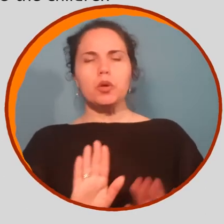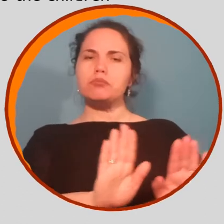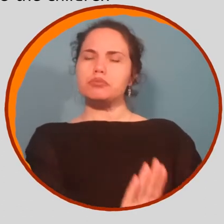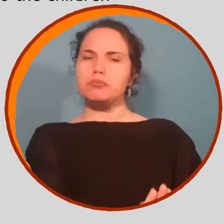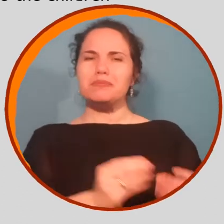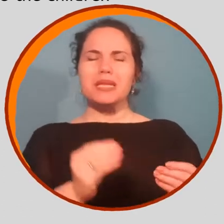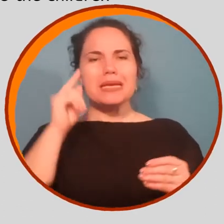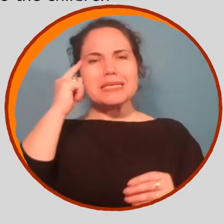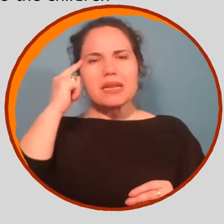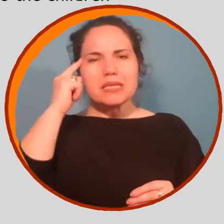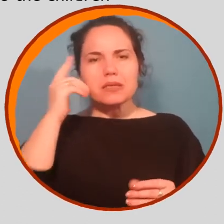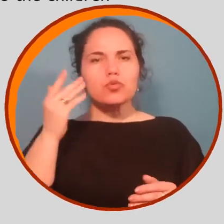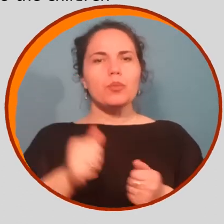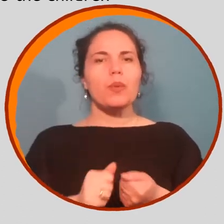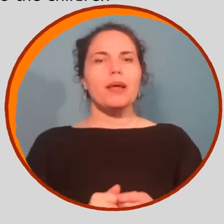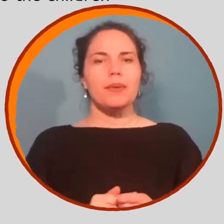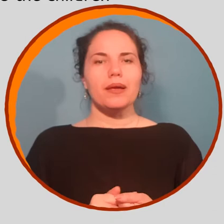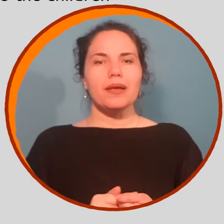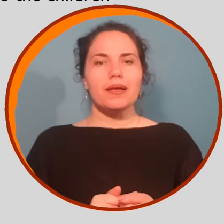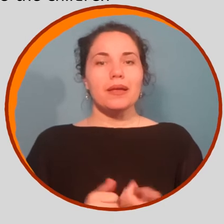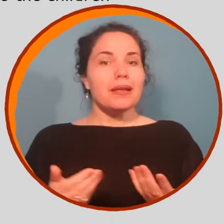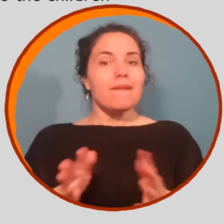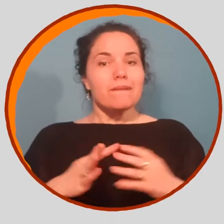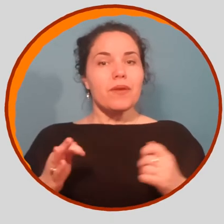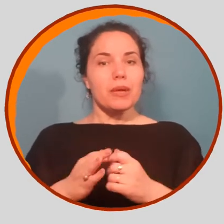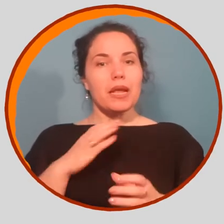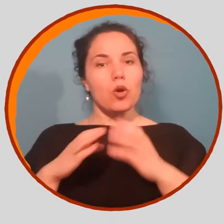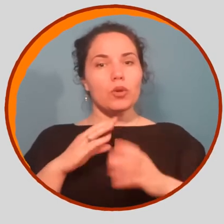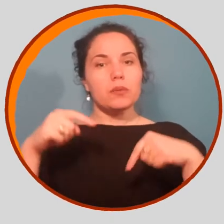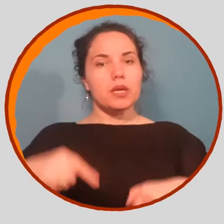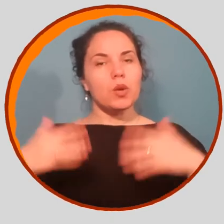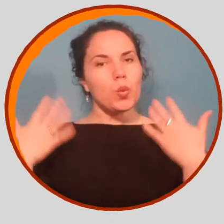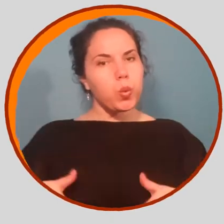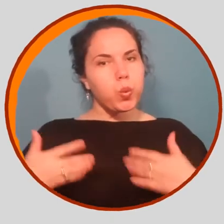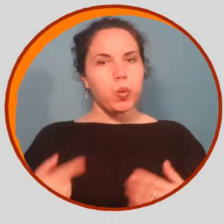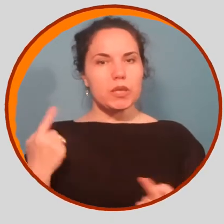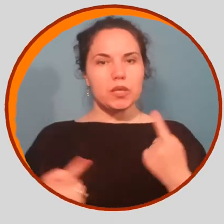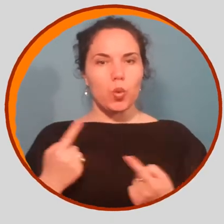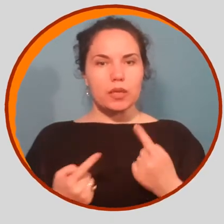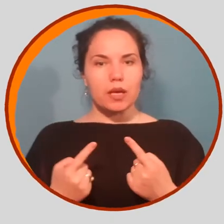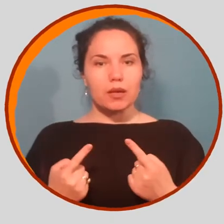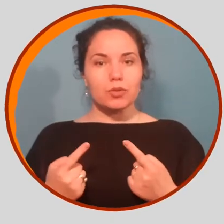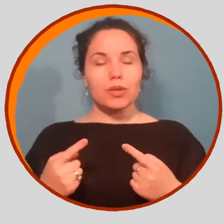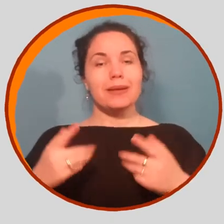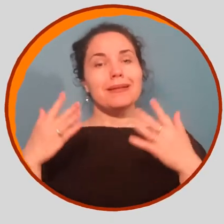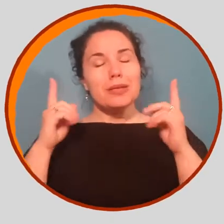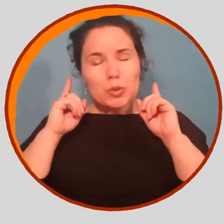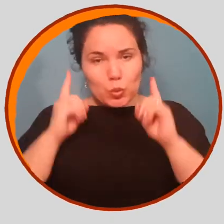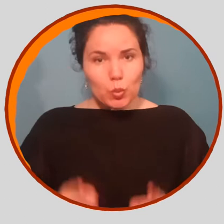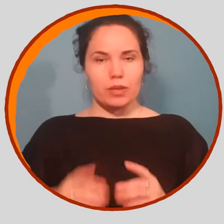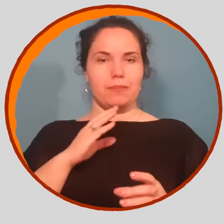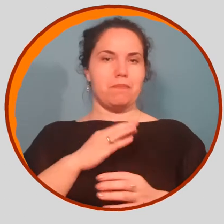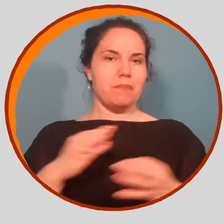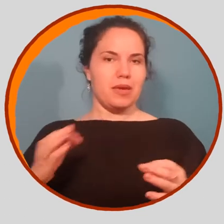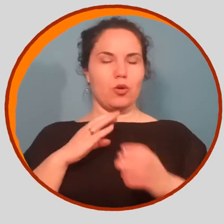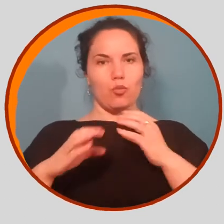Shpesh duhet punojnë nga shtëpia, por edhe kanë fëmijët aty që duhet kujdesen. Si duhet i menaxhojnë dhe ku duhet të shprehen dhe si të